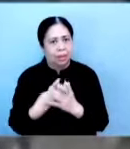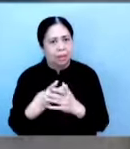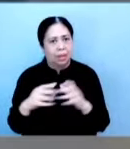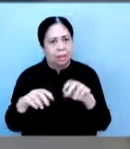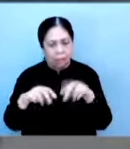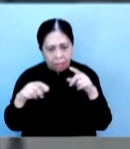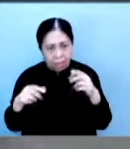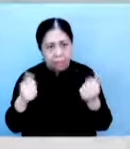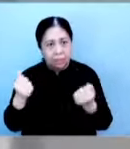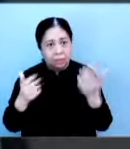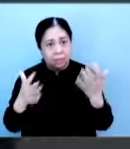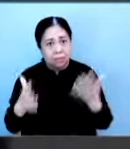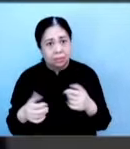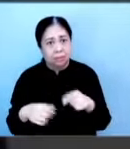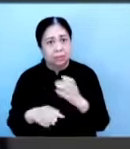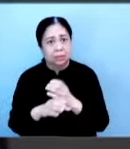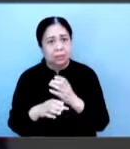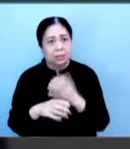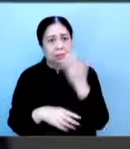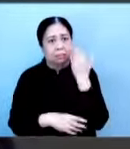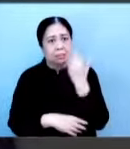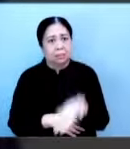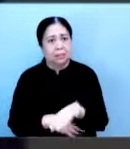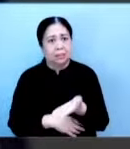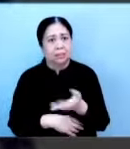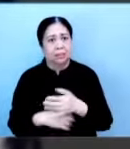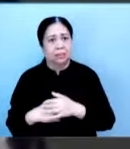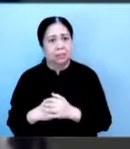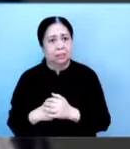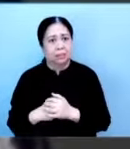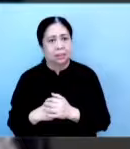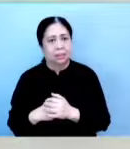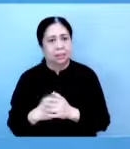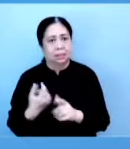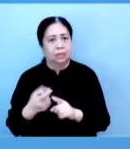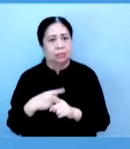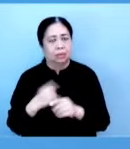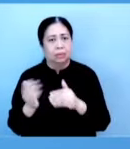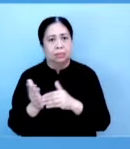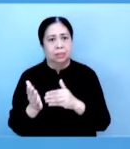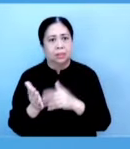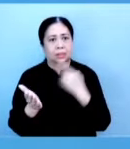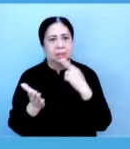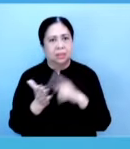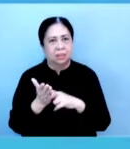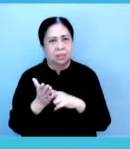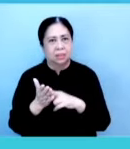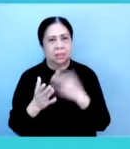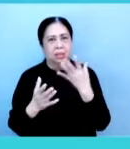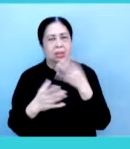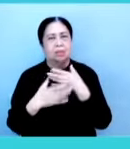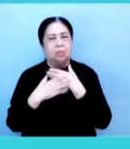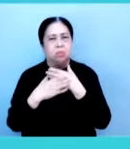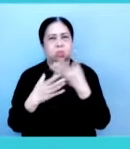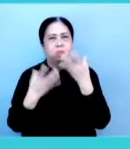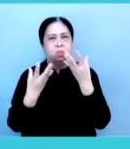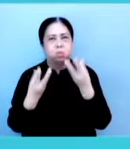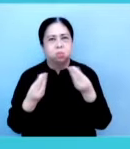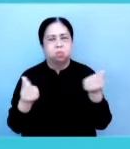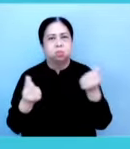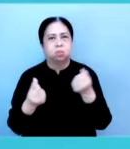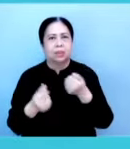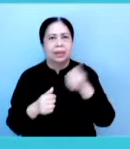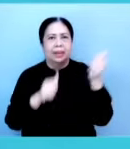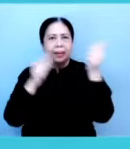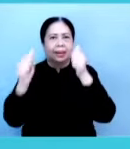driver ng kotse ang wala ng buhay na Menor De Edad base sa medical report as fixya by suffocation o kawalan ng hangin